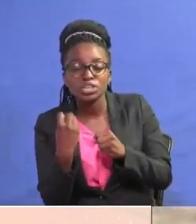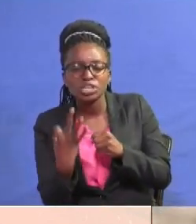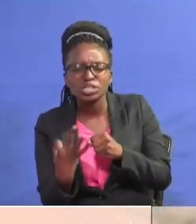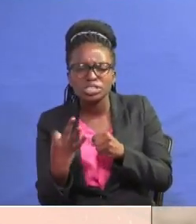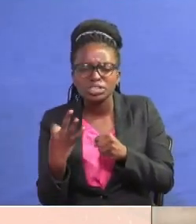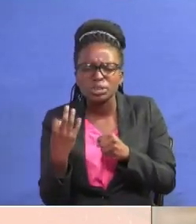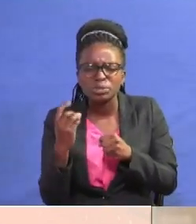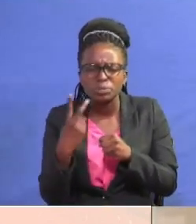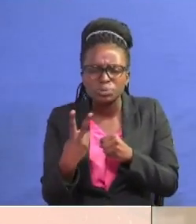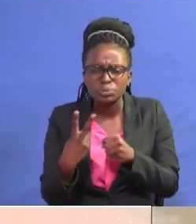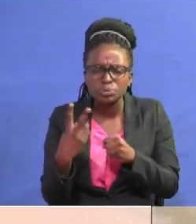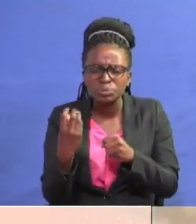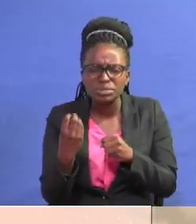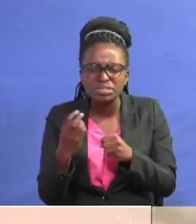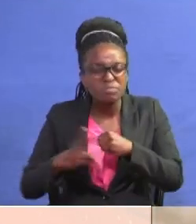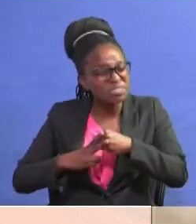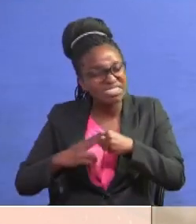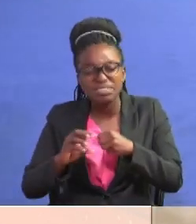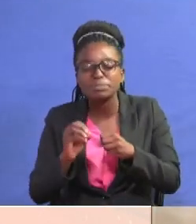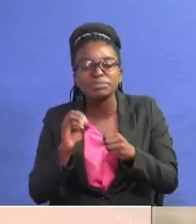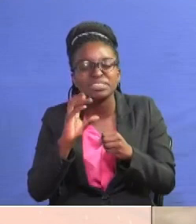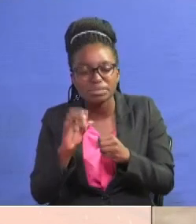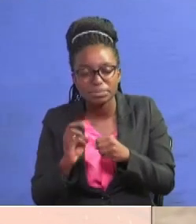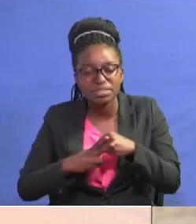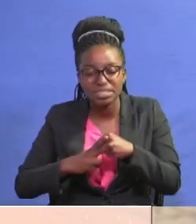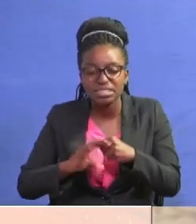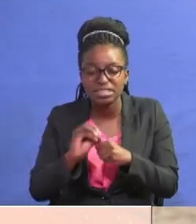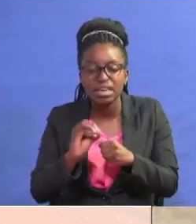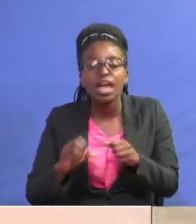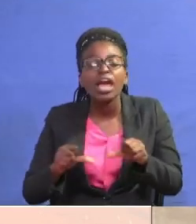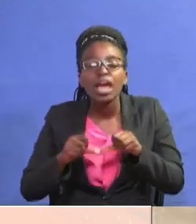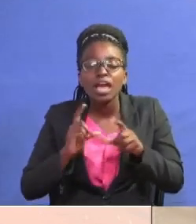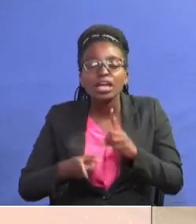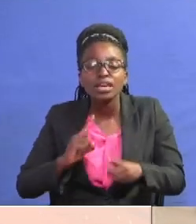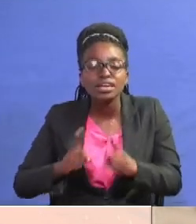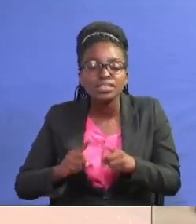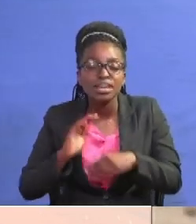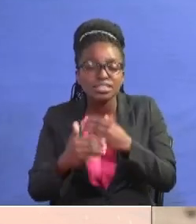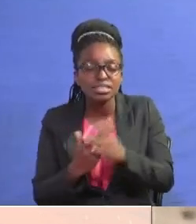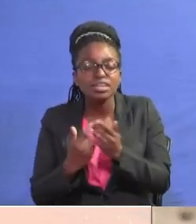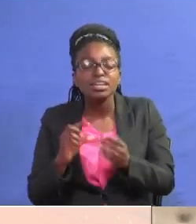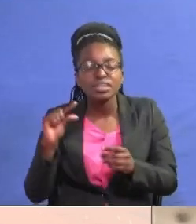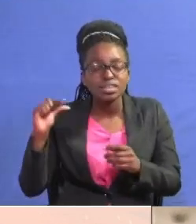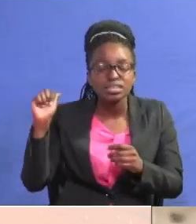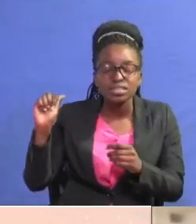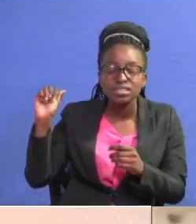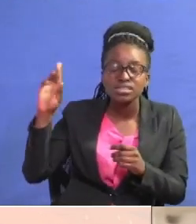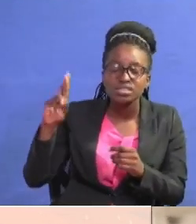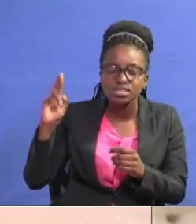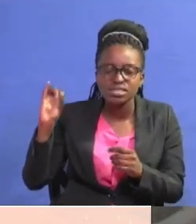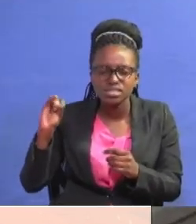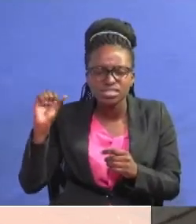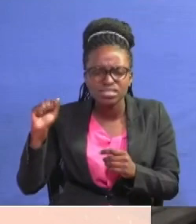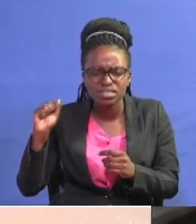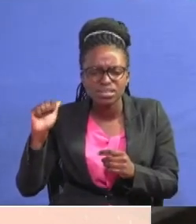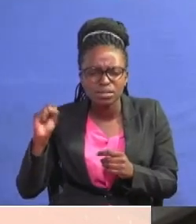katika taasisi tano za elimu ndani ya eneo bunge la Garissa Township, huku kwa ujumla Garissa kinakili kuwa kaunti yenye nambari kubwa ya